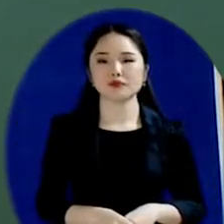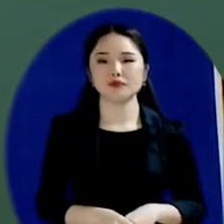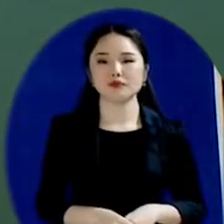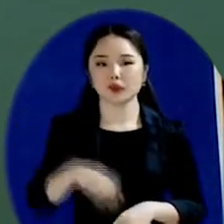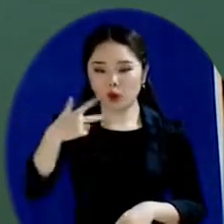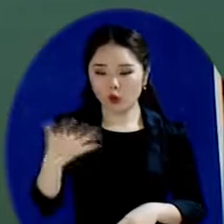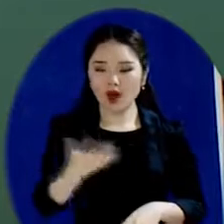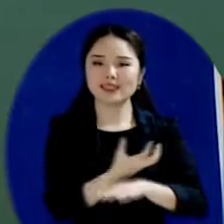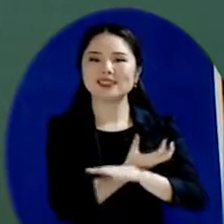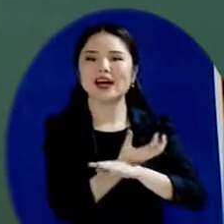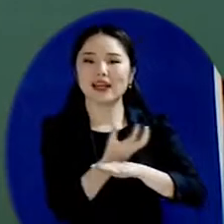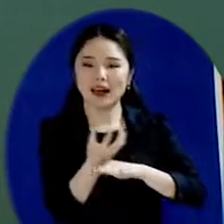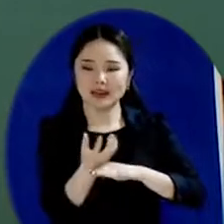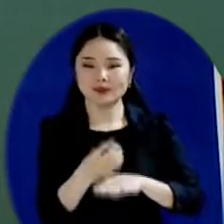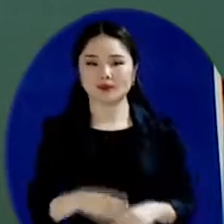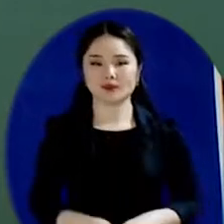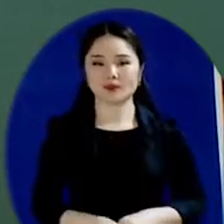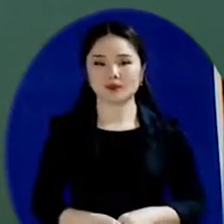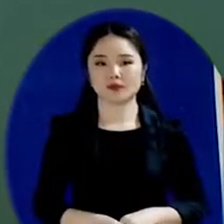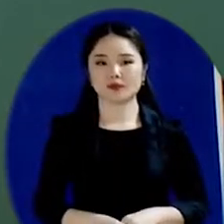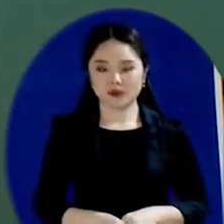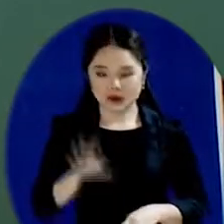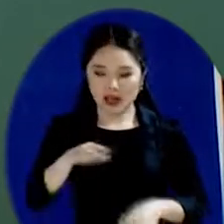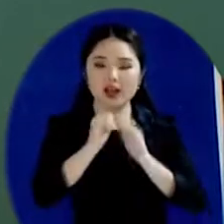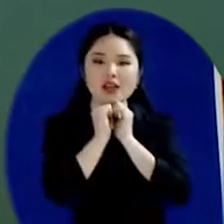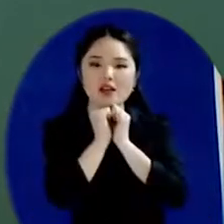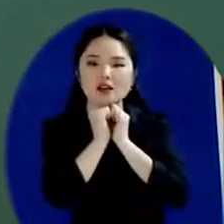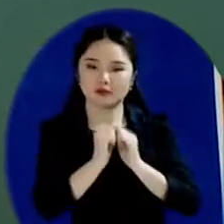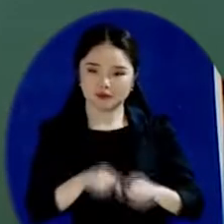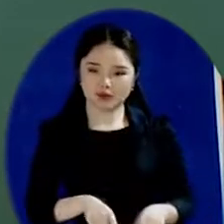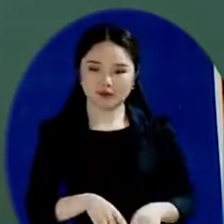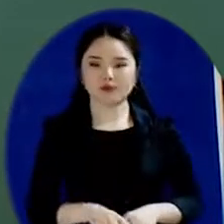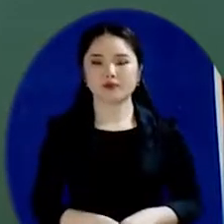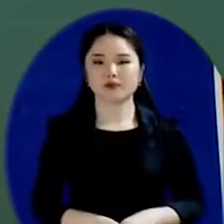Дараа нь зараа. Дараа нь хэрэм.